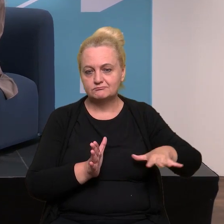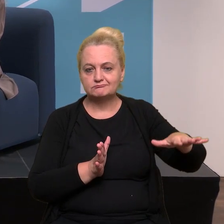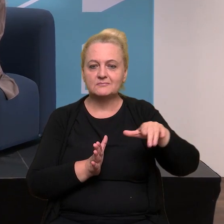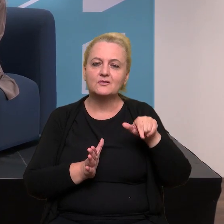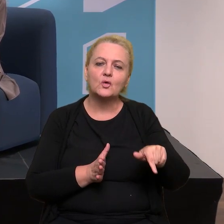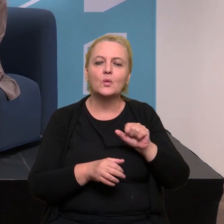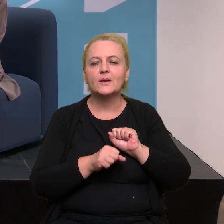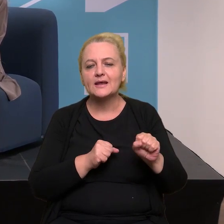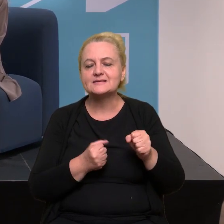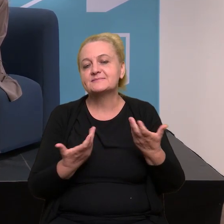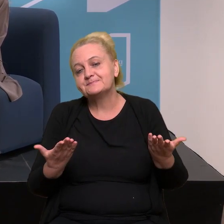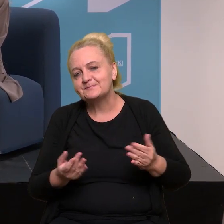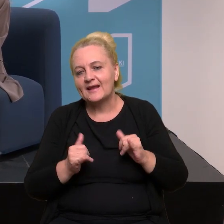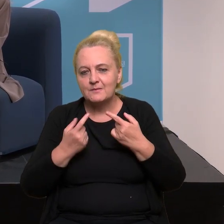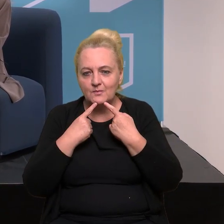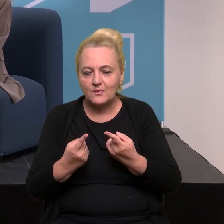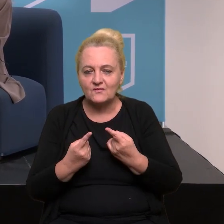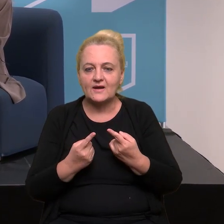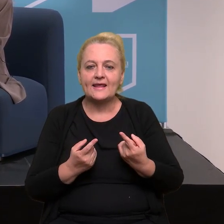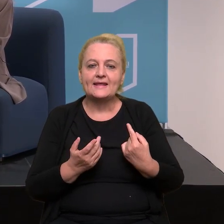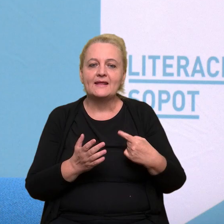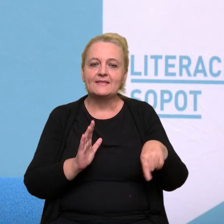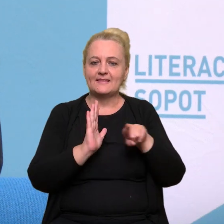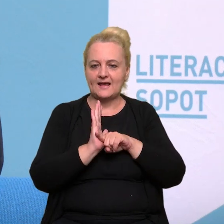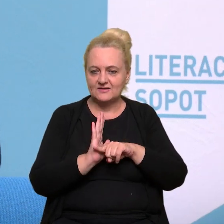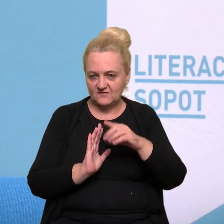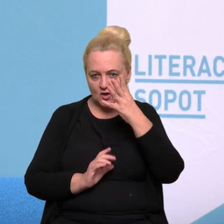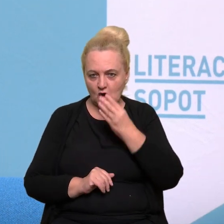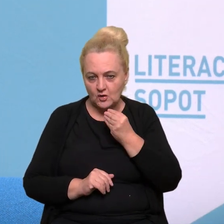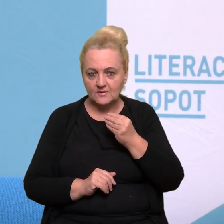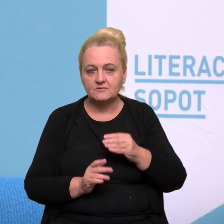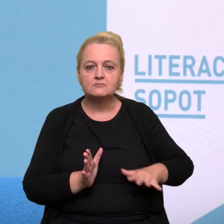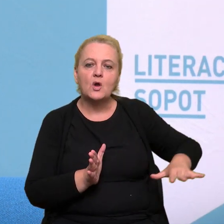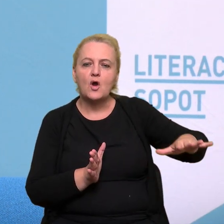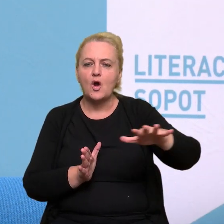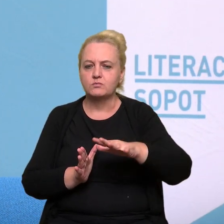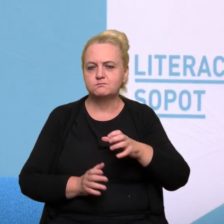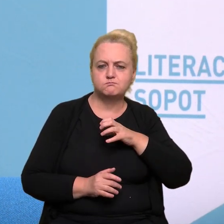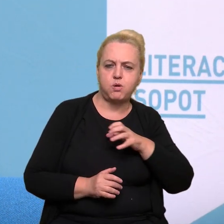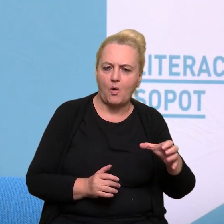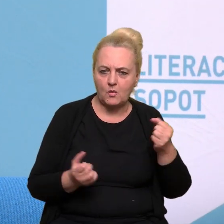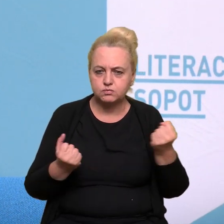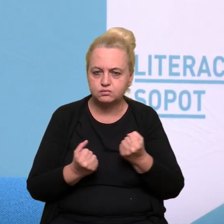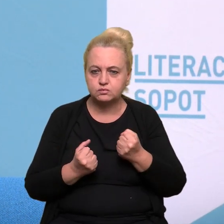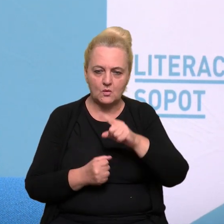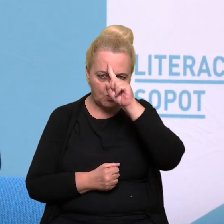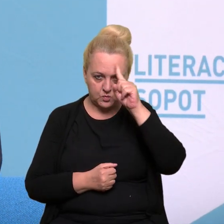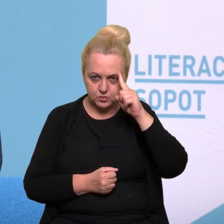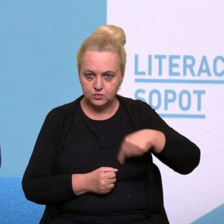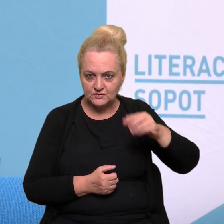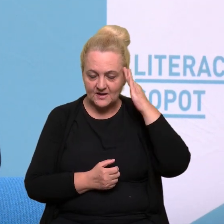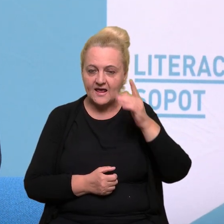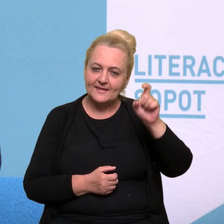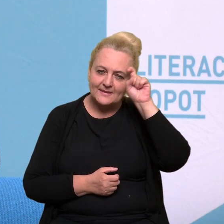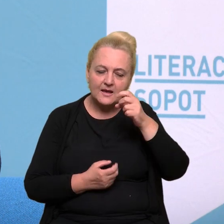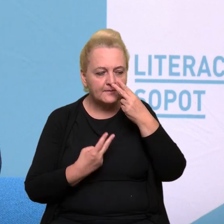Bawaria ma taki dosyć, jakby to powiedzieć, negatywny obraz. Jest to land bardzo bogaty, pełen bogatych ludzi.